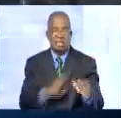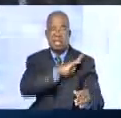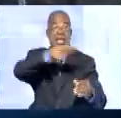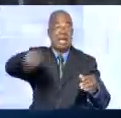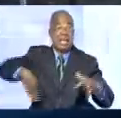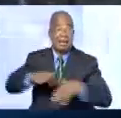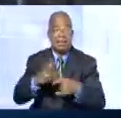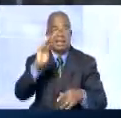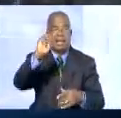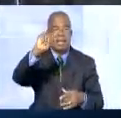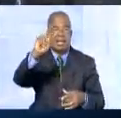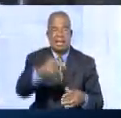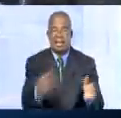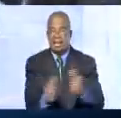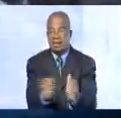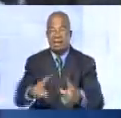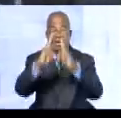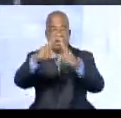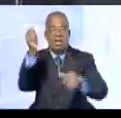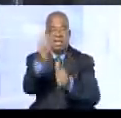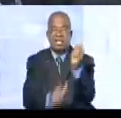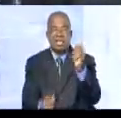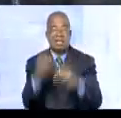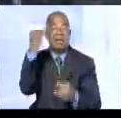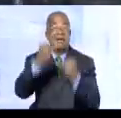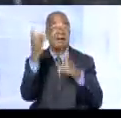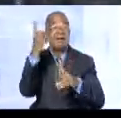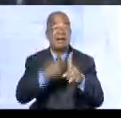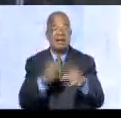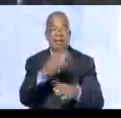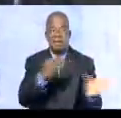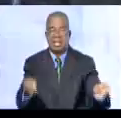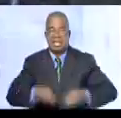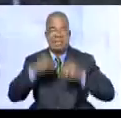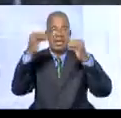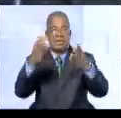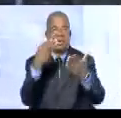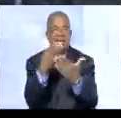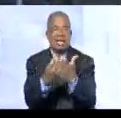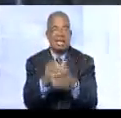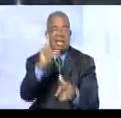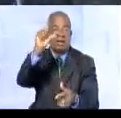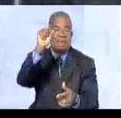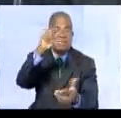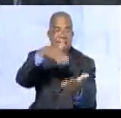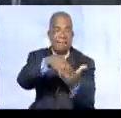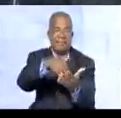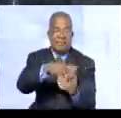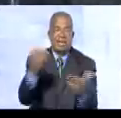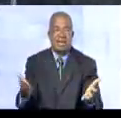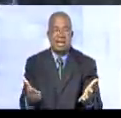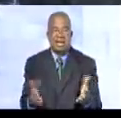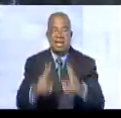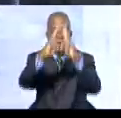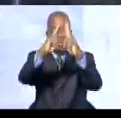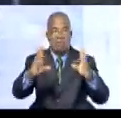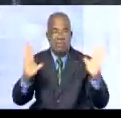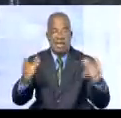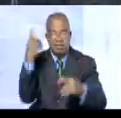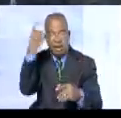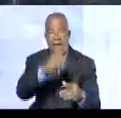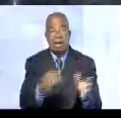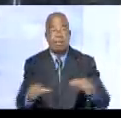convenue avec le village que chaque fin du mois, j'allais verser une somme de 20 000 francs au village. Et la mairie n'a pas